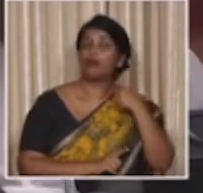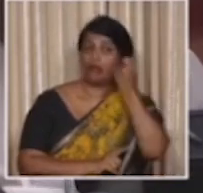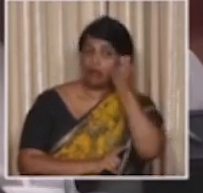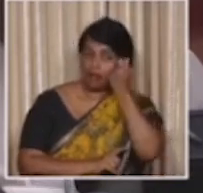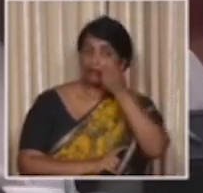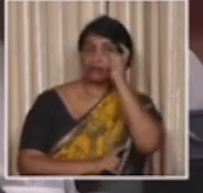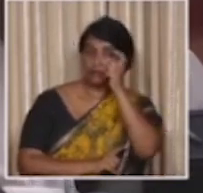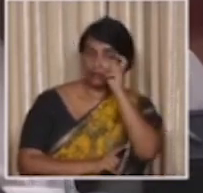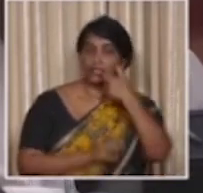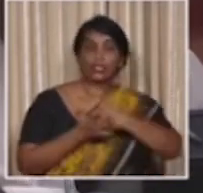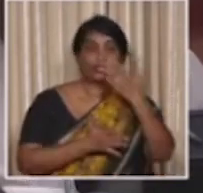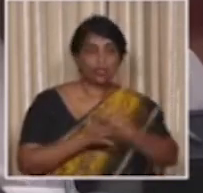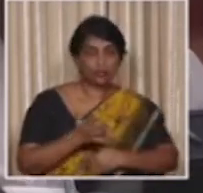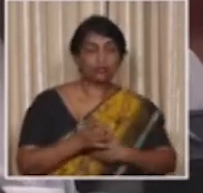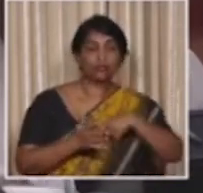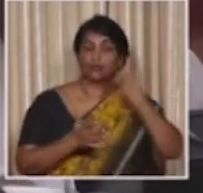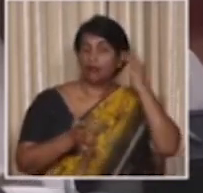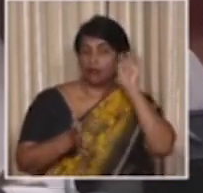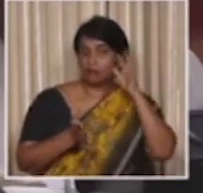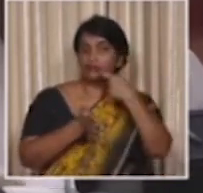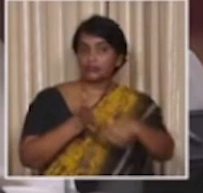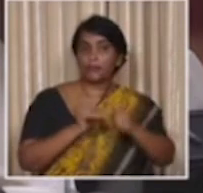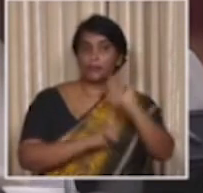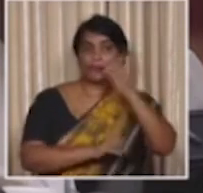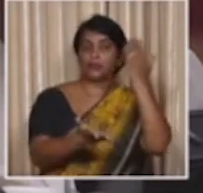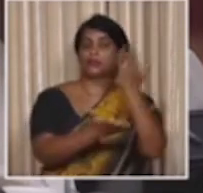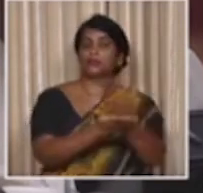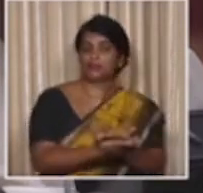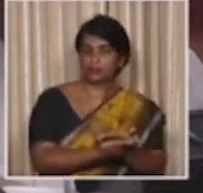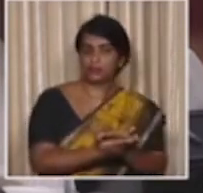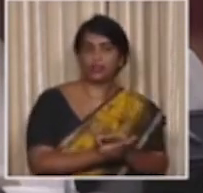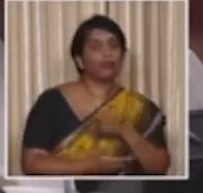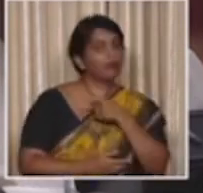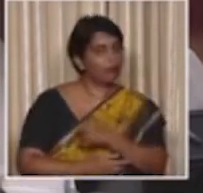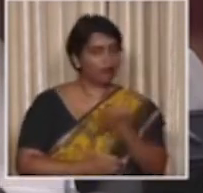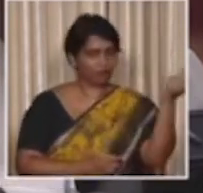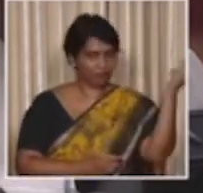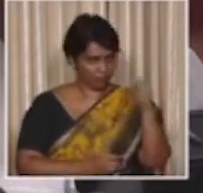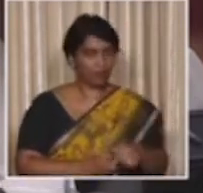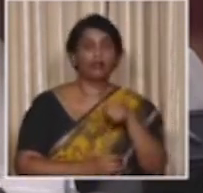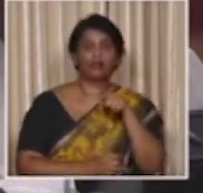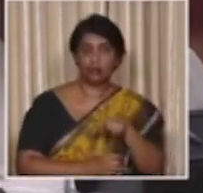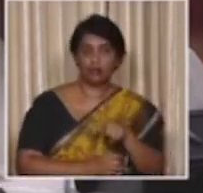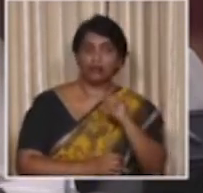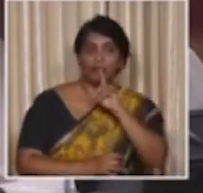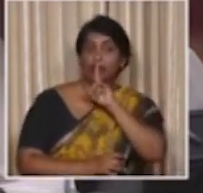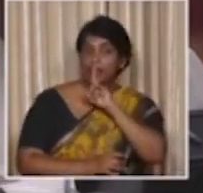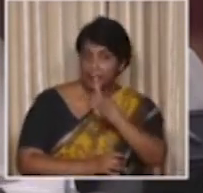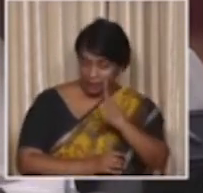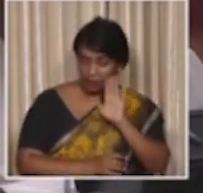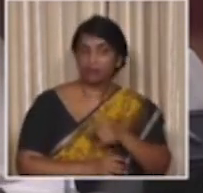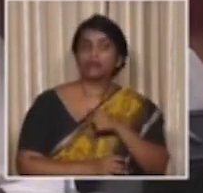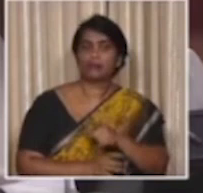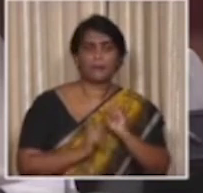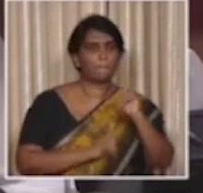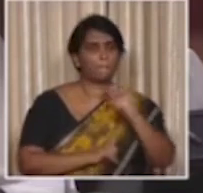යෝජනා නිරීක්ෂණ ඇතුළත් වාර්තාව සාක්ෂි සටහන් සමග පාර්ලිමේන්තුවට ඉදිරිපත් කළ යුතුය. එතකොට මෙතුමා ආවහම මෙතුමාට යමක් කියන්න තියෙනවා නම්